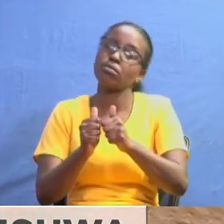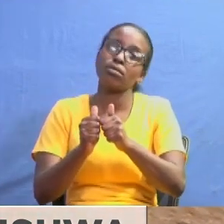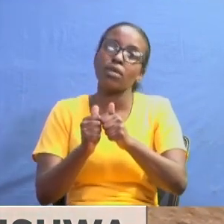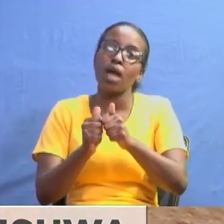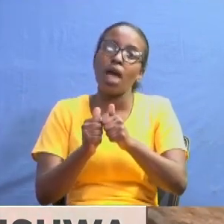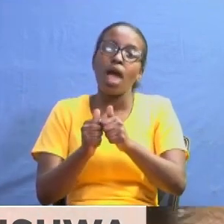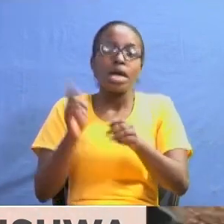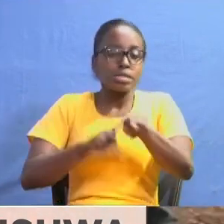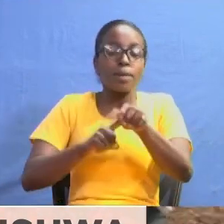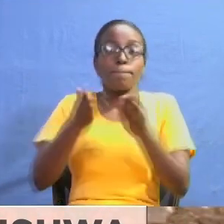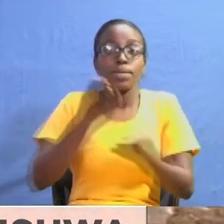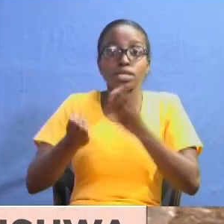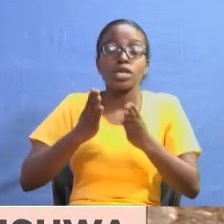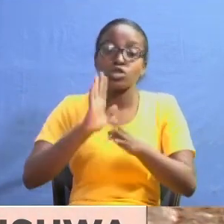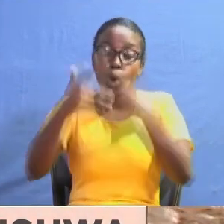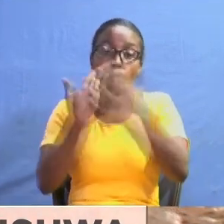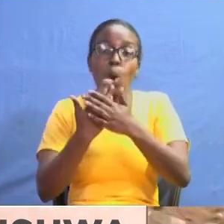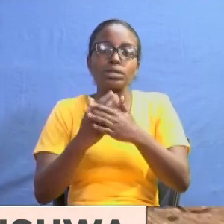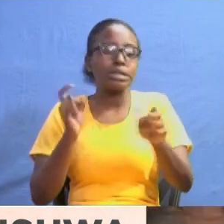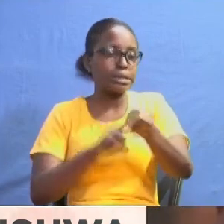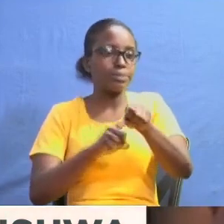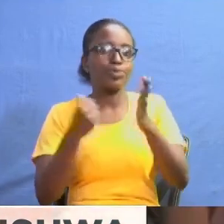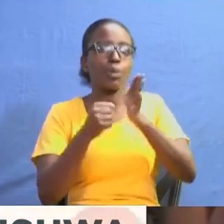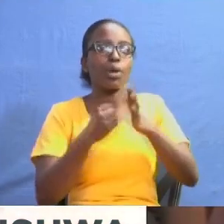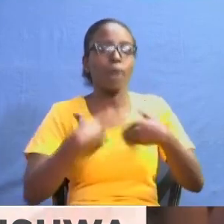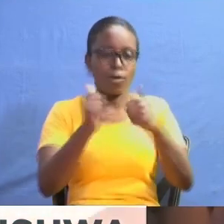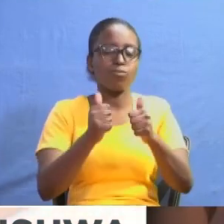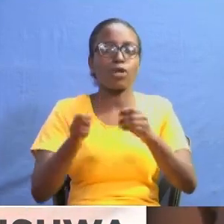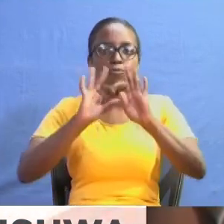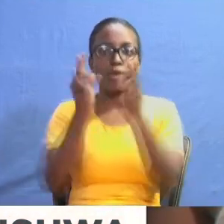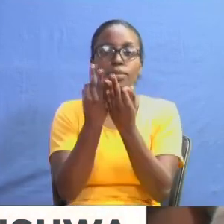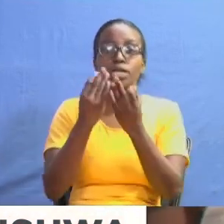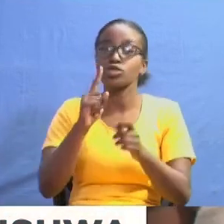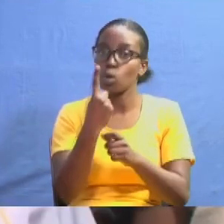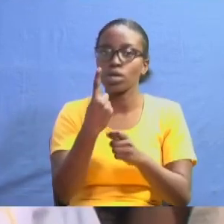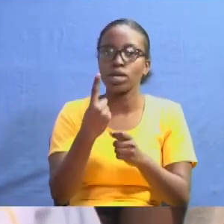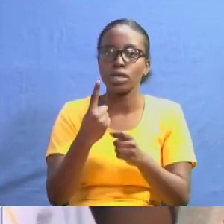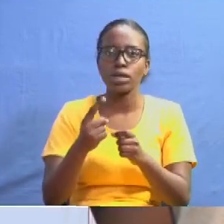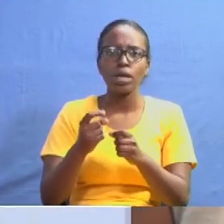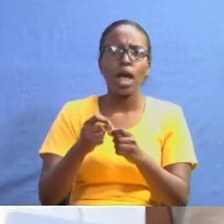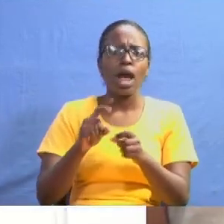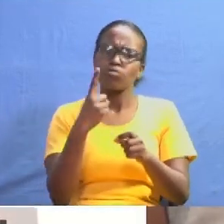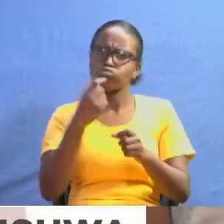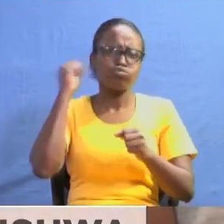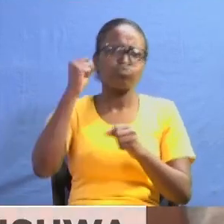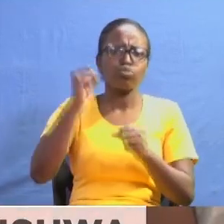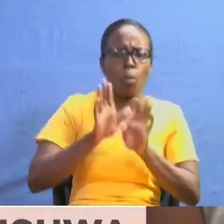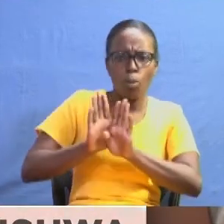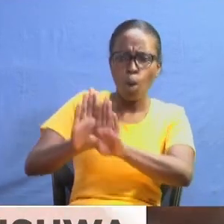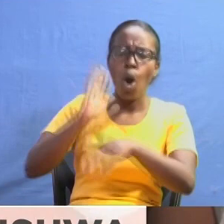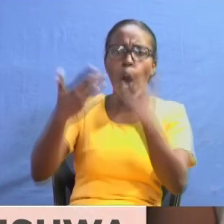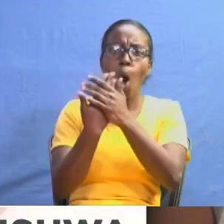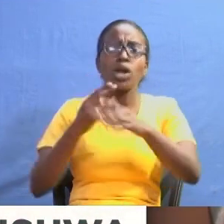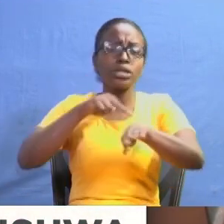biashara zao kutaleta athari kubwa kwa familia zao. Sisi tunasema tuweke siasa kando, tuweze kufanyia wananchi